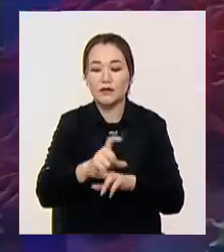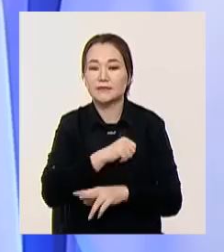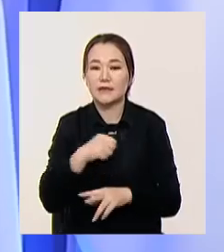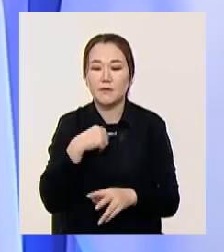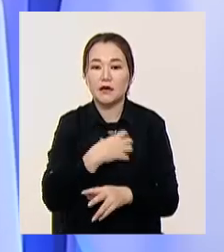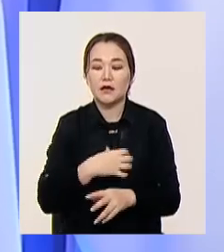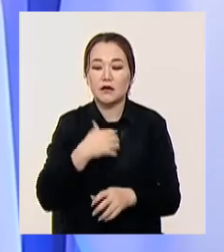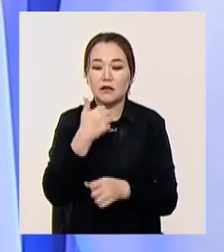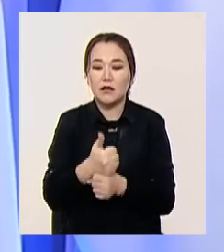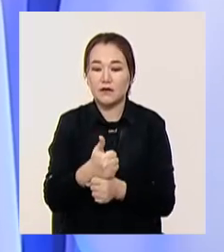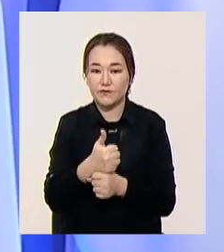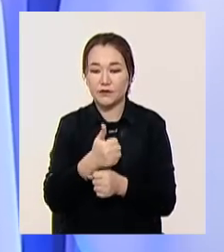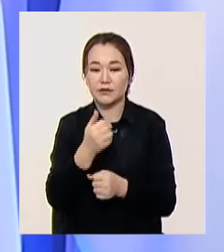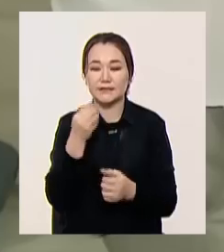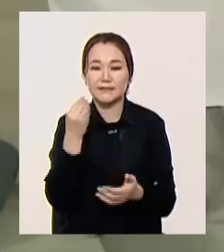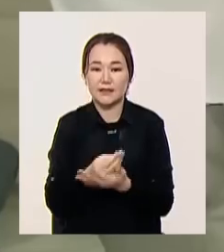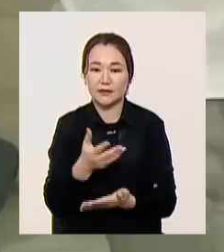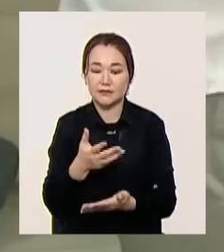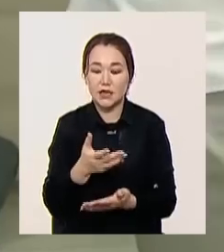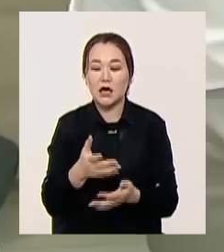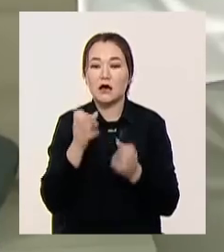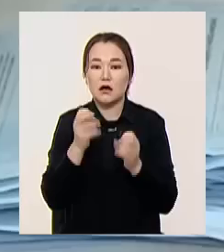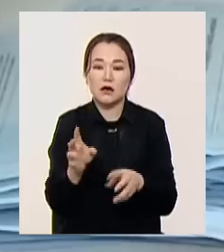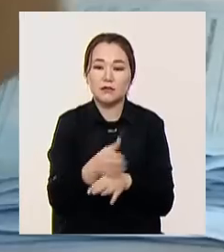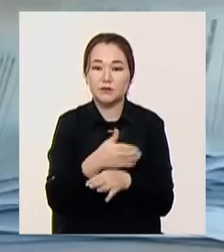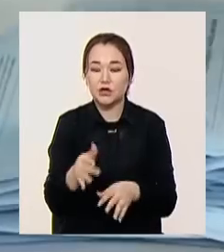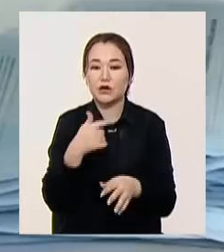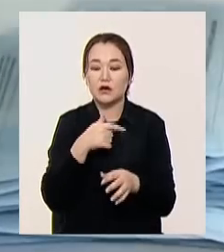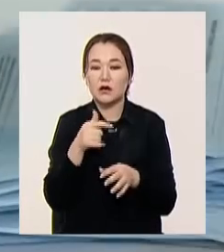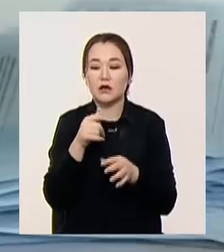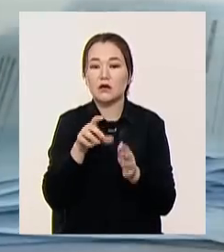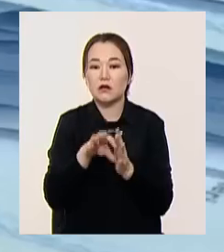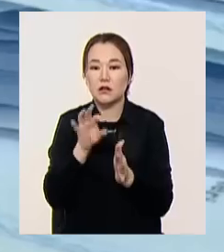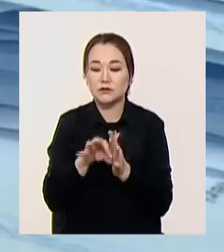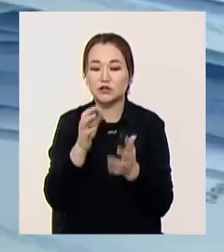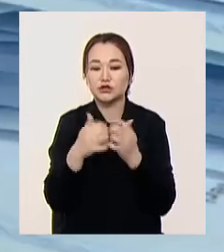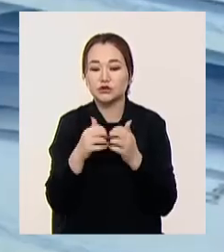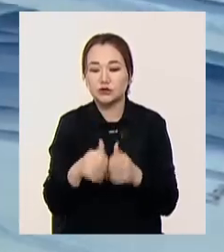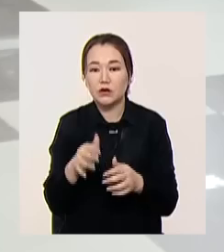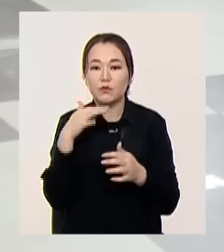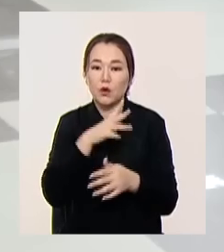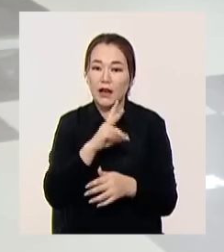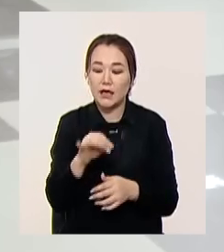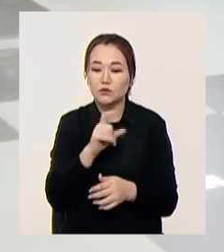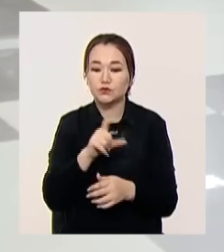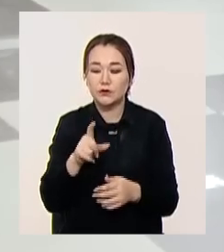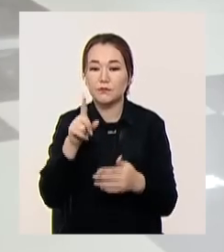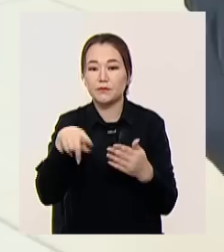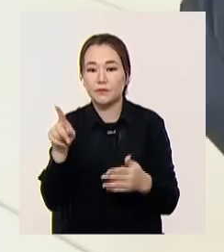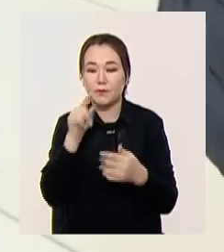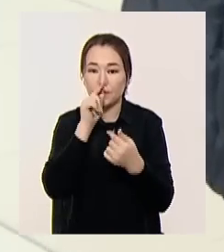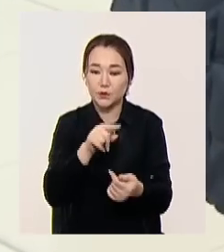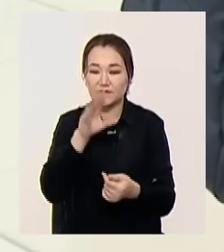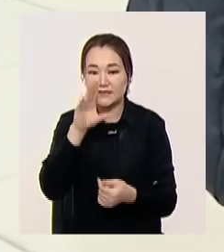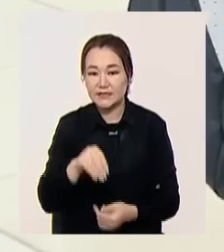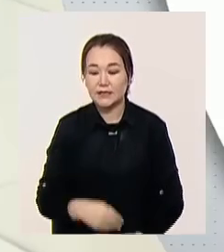самая главная ценность. Как распределились голоса за других кандидатов? И много ли граждан поставили галочку против